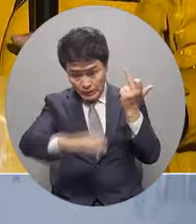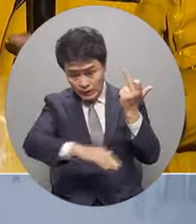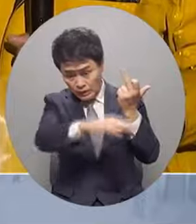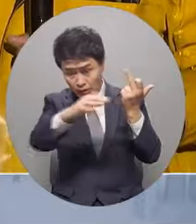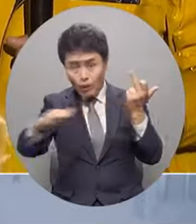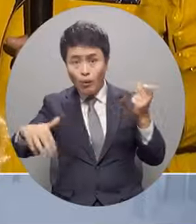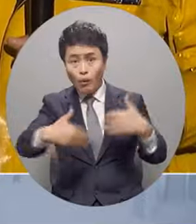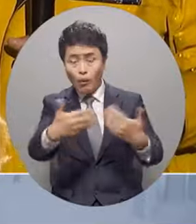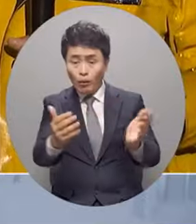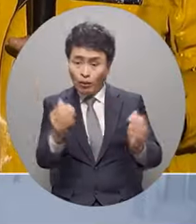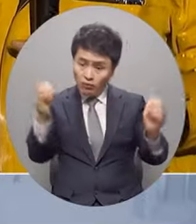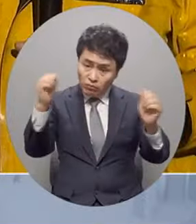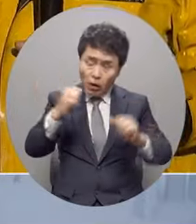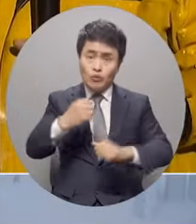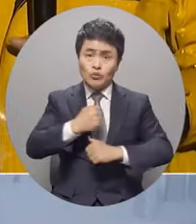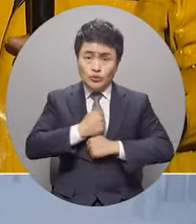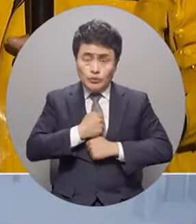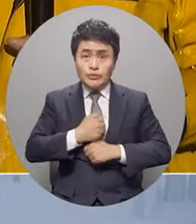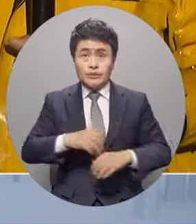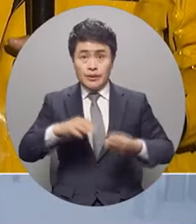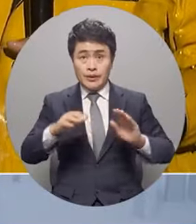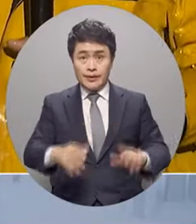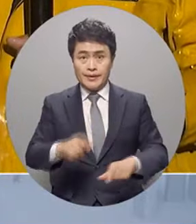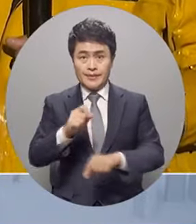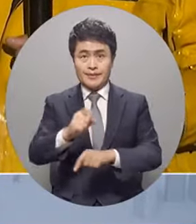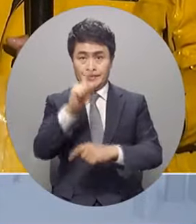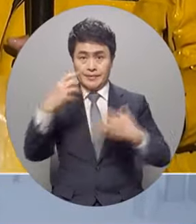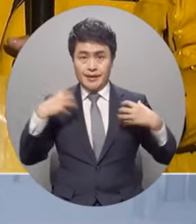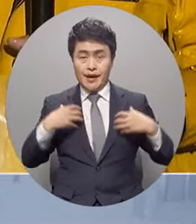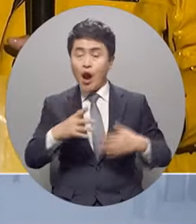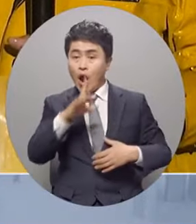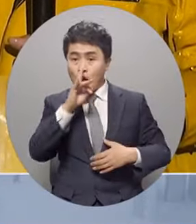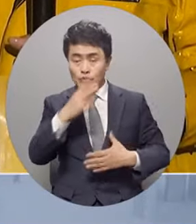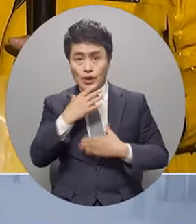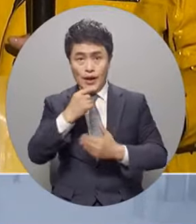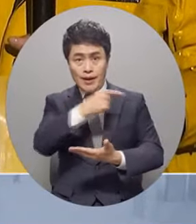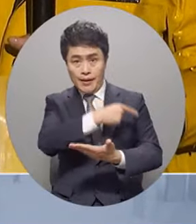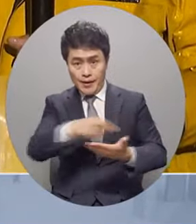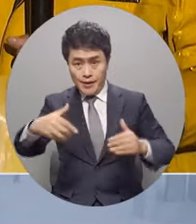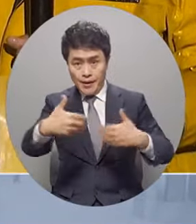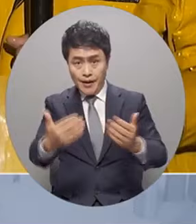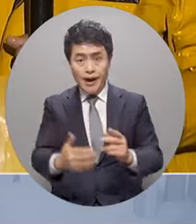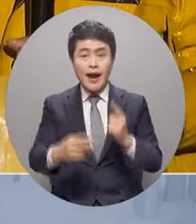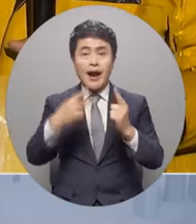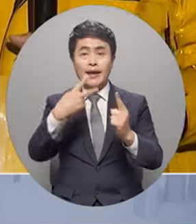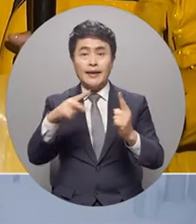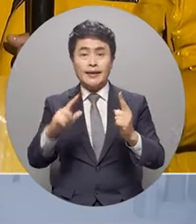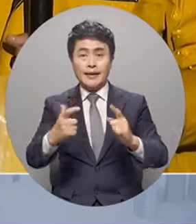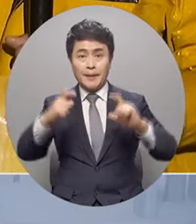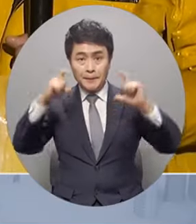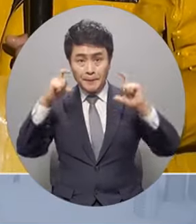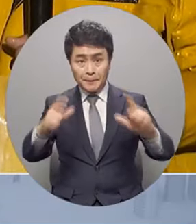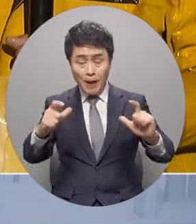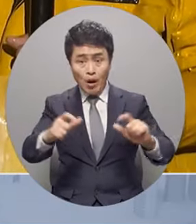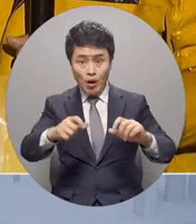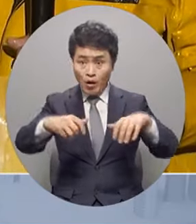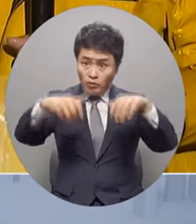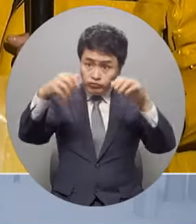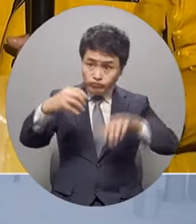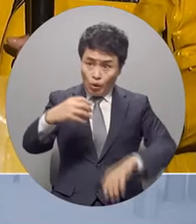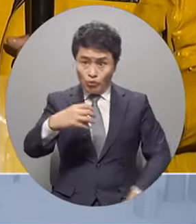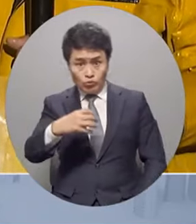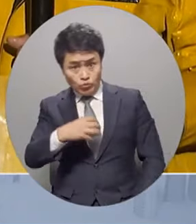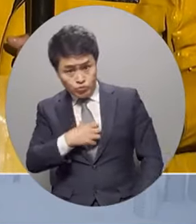등에 주의를 당부했습니다. 행정안전부는 중앙재난안전대책본부 1단계를 가동하고 호우 위기 경보